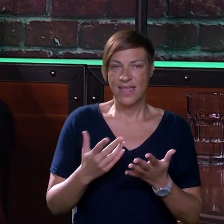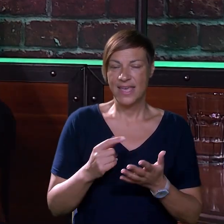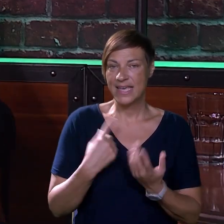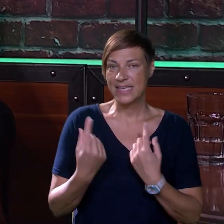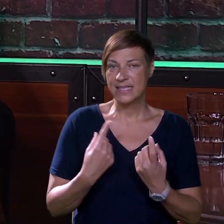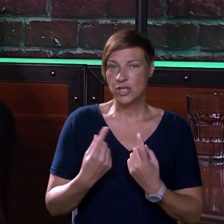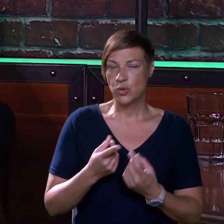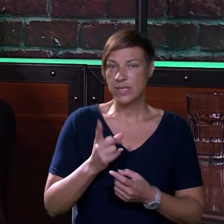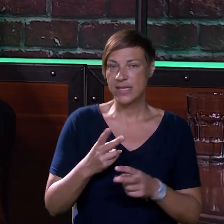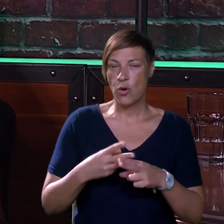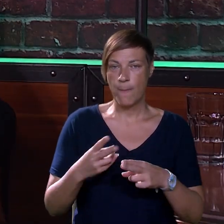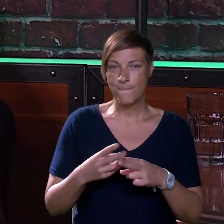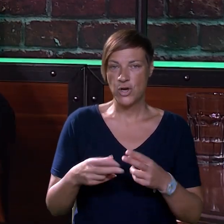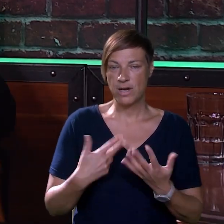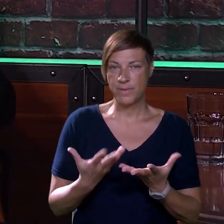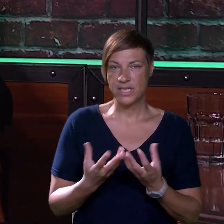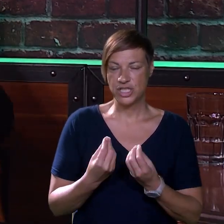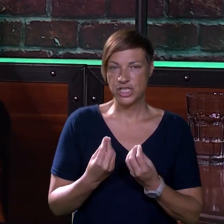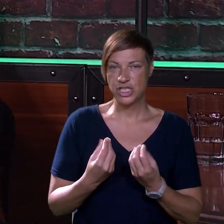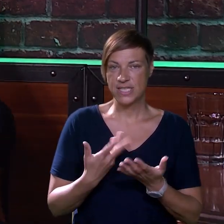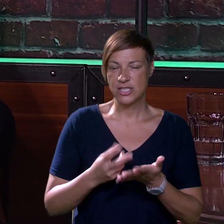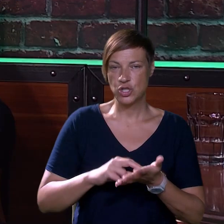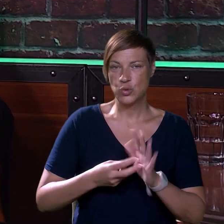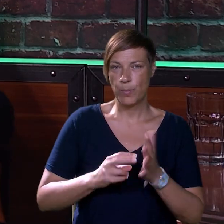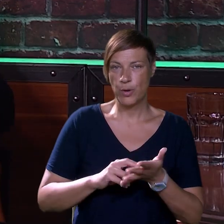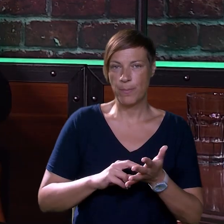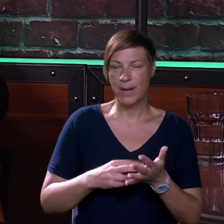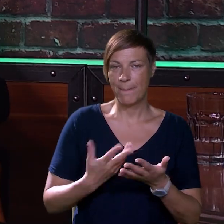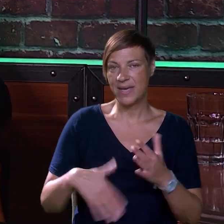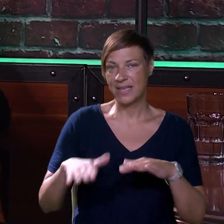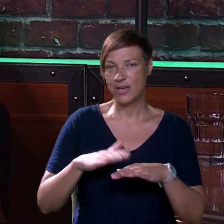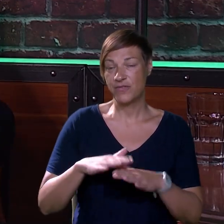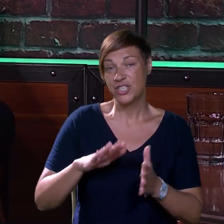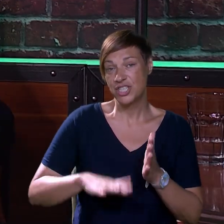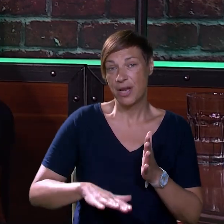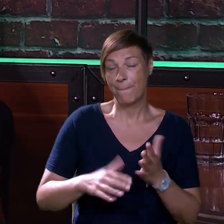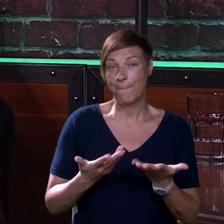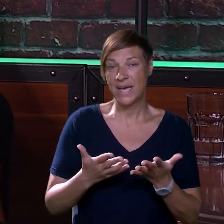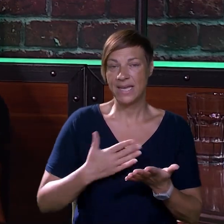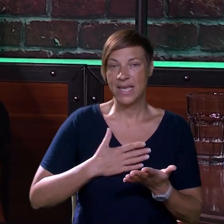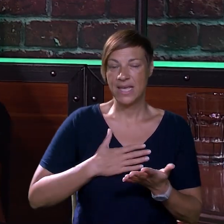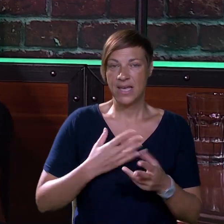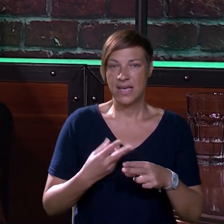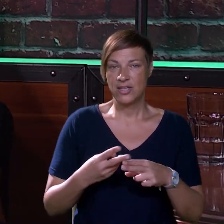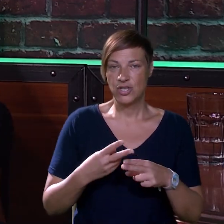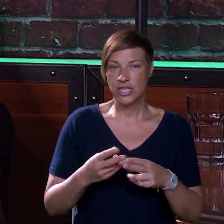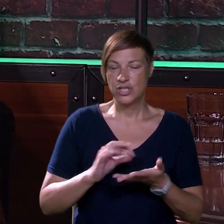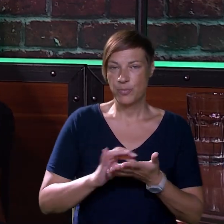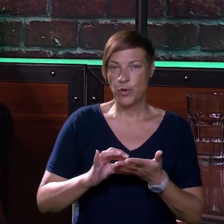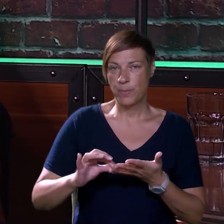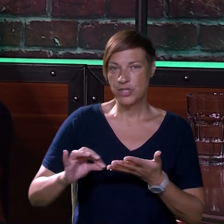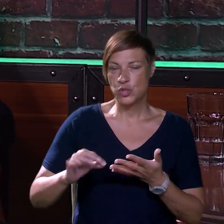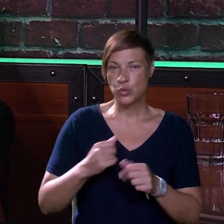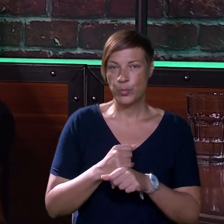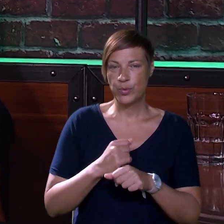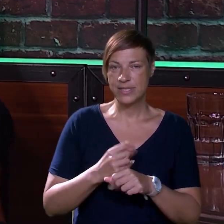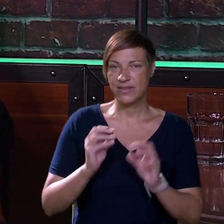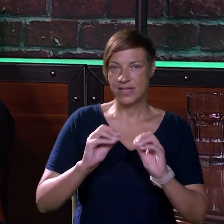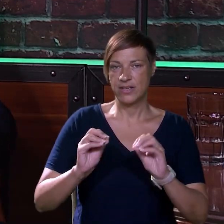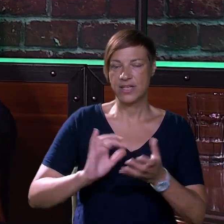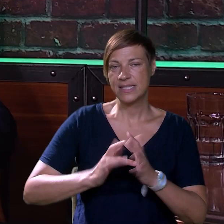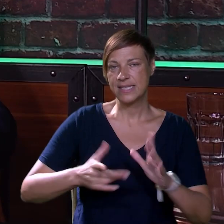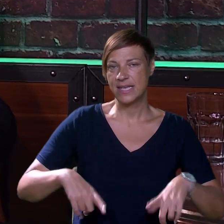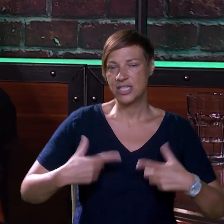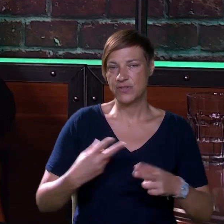neke situacije koje ja moram riješiti. Često su neke od njih problematične, neke više, neke manje. Ja to, jer to mi je u opisu posla i tako sam naučio, cijeli